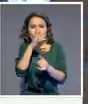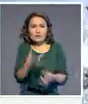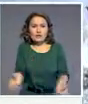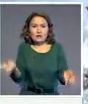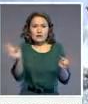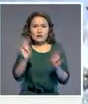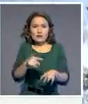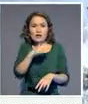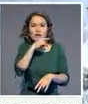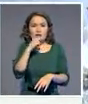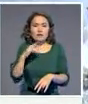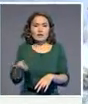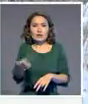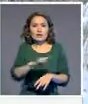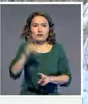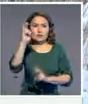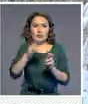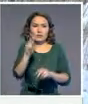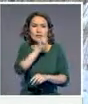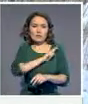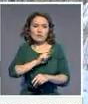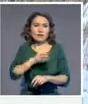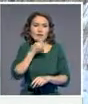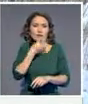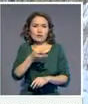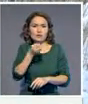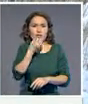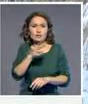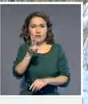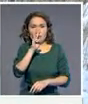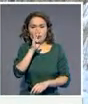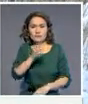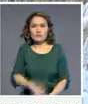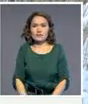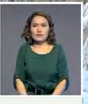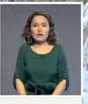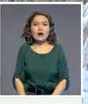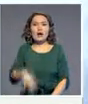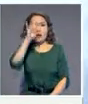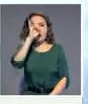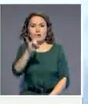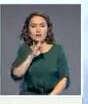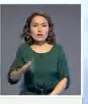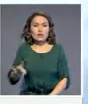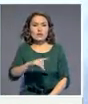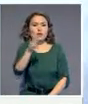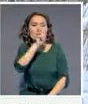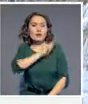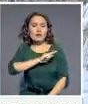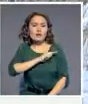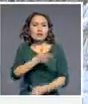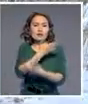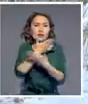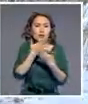9 айын сонда өткізеді. Жұмыс болғанда бір екі ай шай болады жазда.